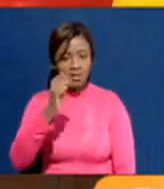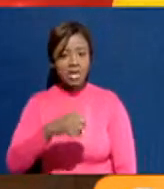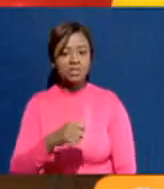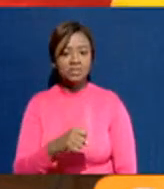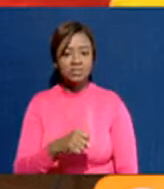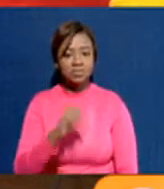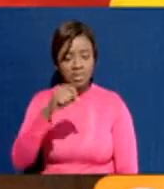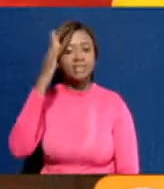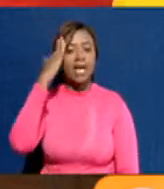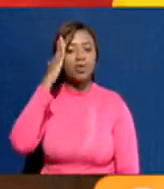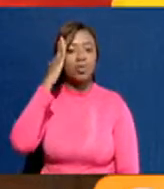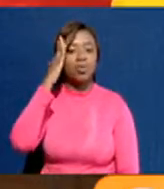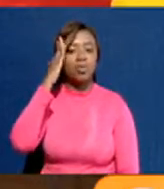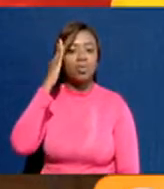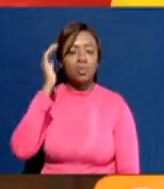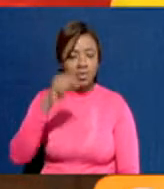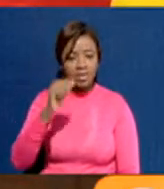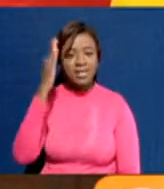Nachua.